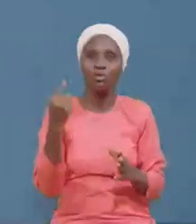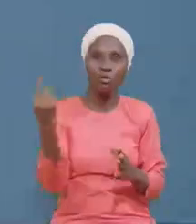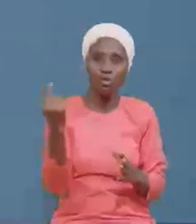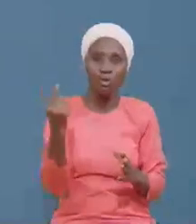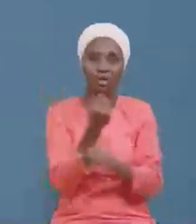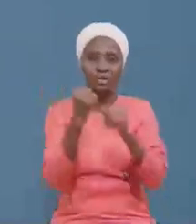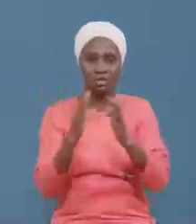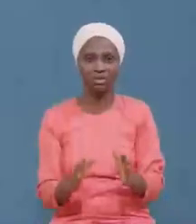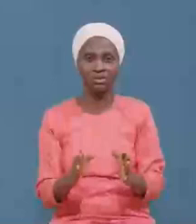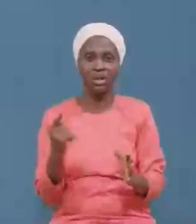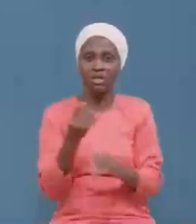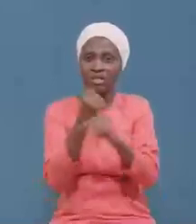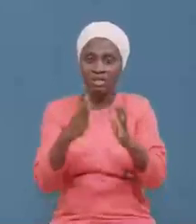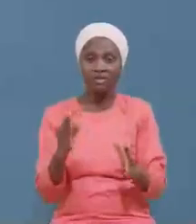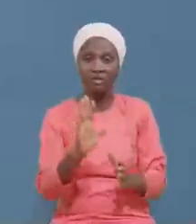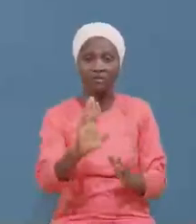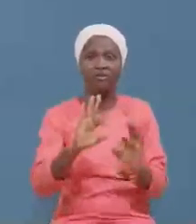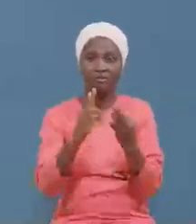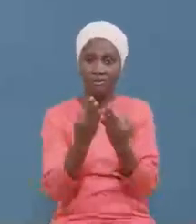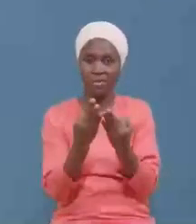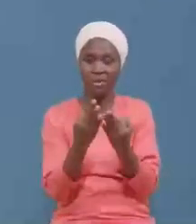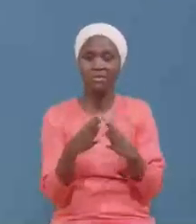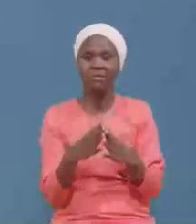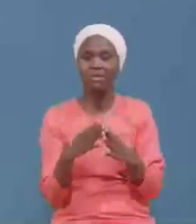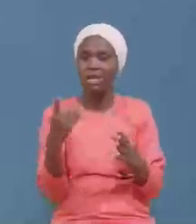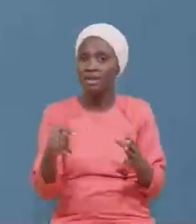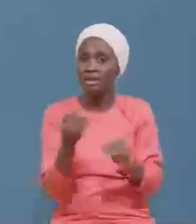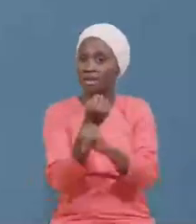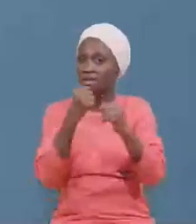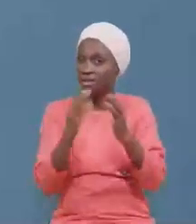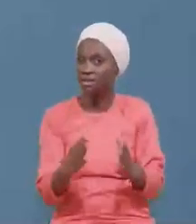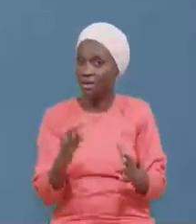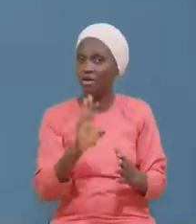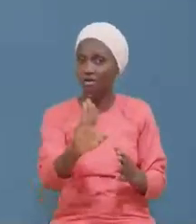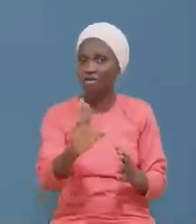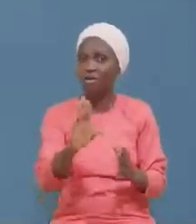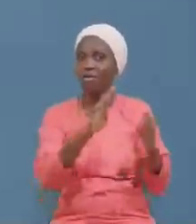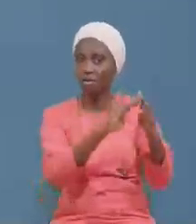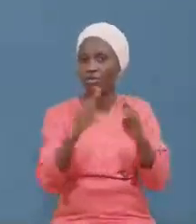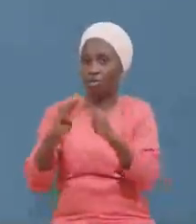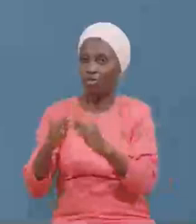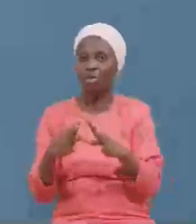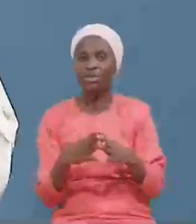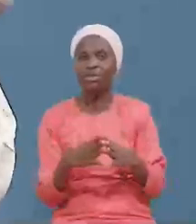le sauveur de votre famille, le sauveur de votre communauté,